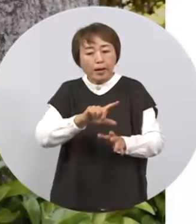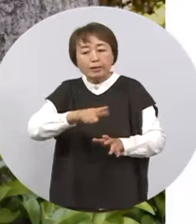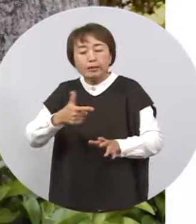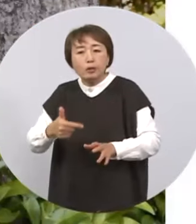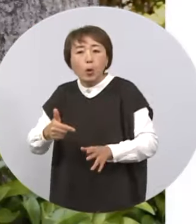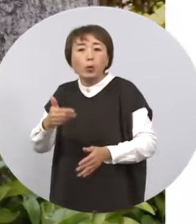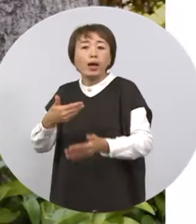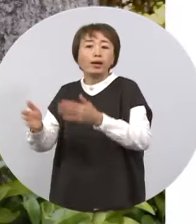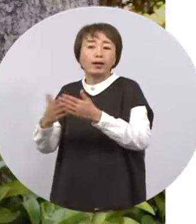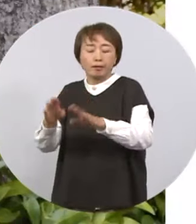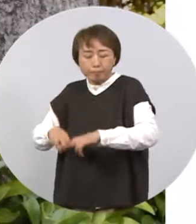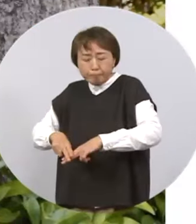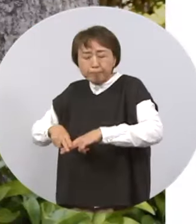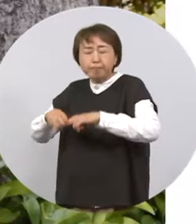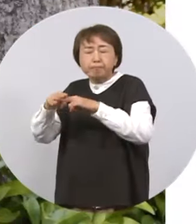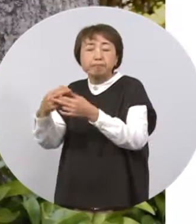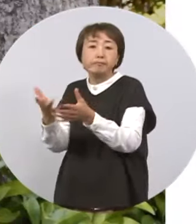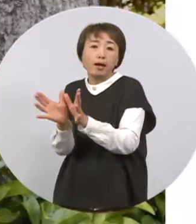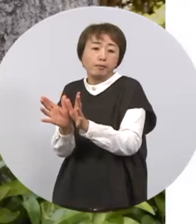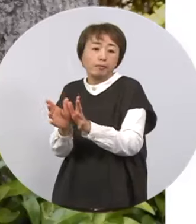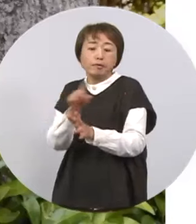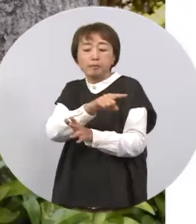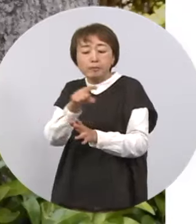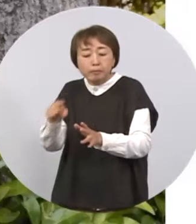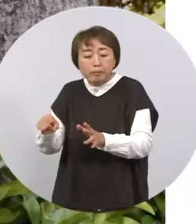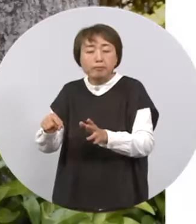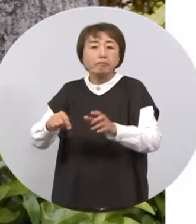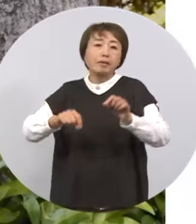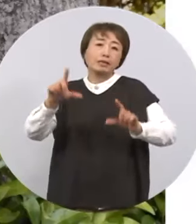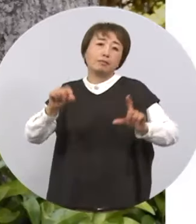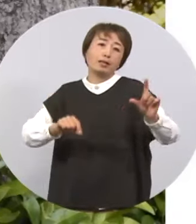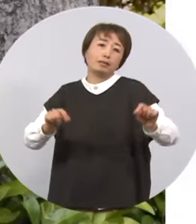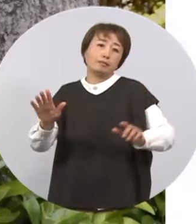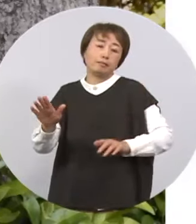を重ねてきている団体まで大きな幅があります。